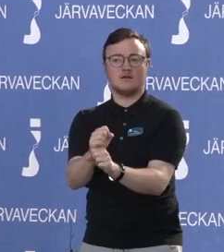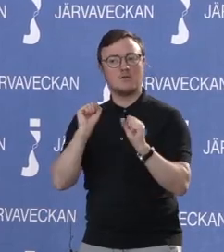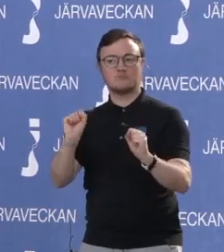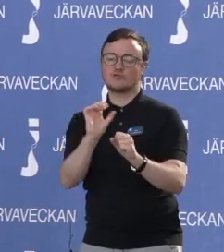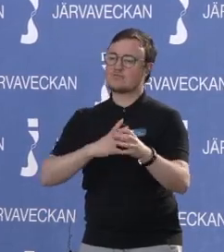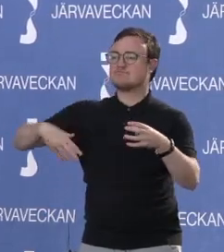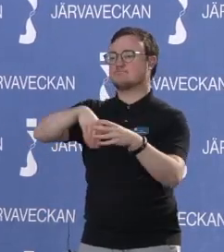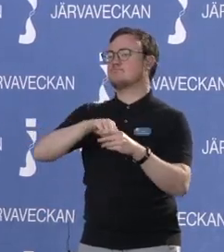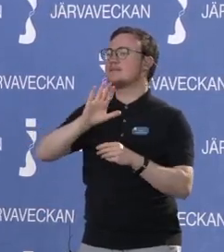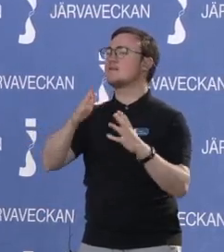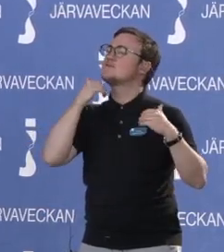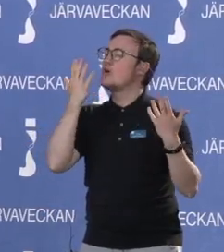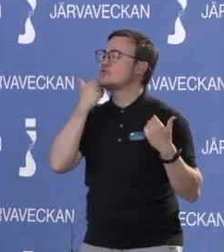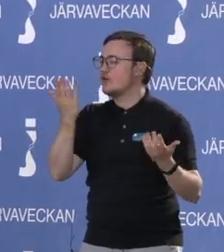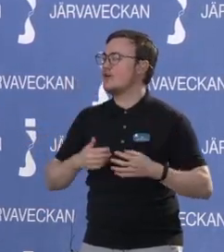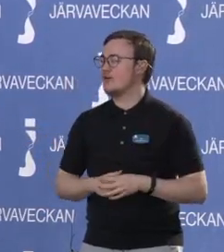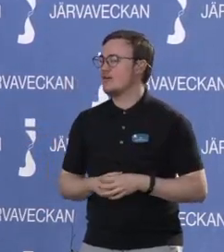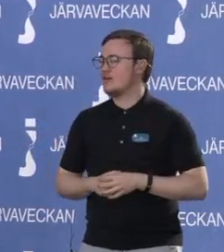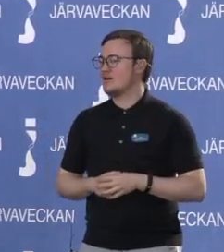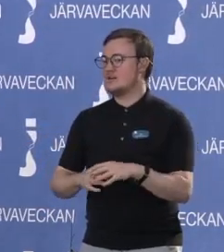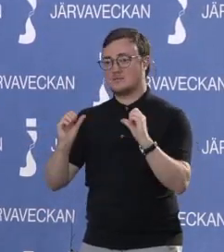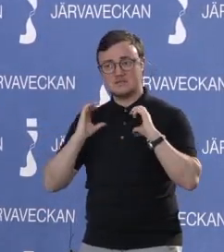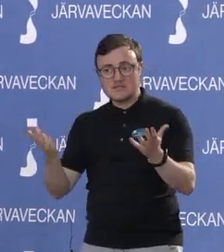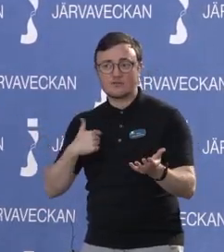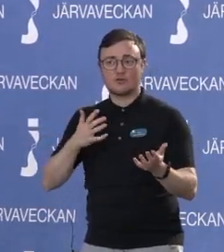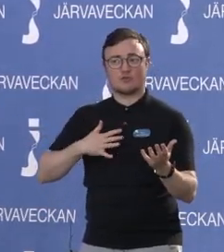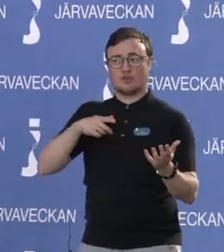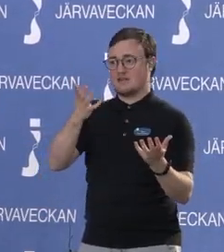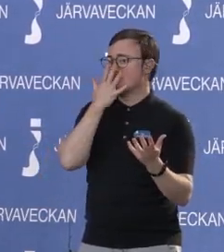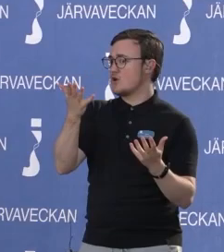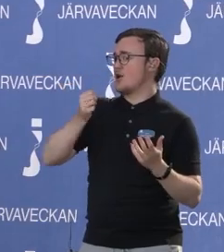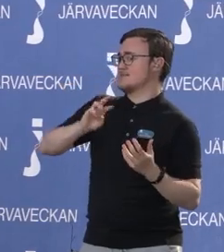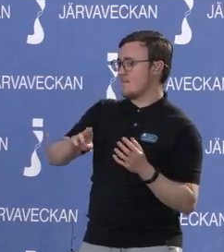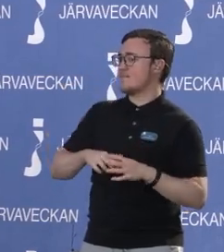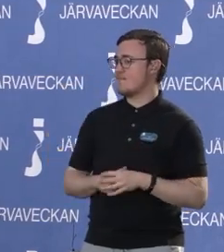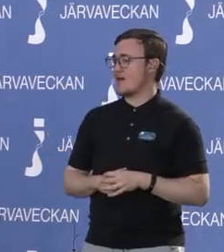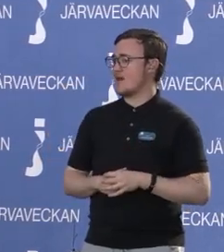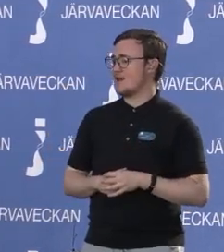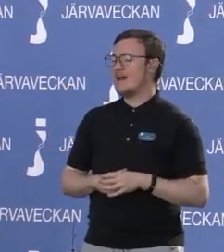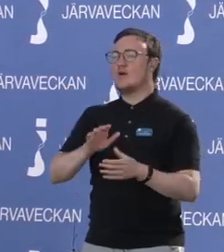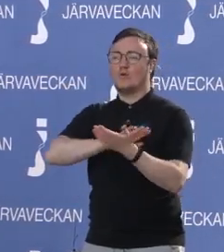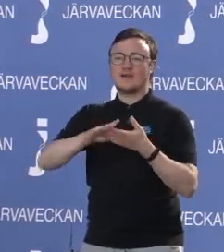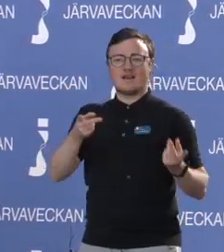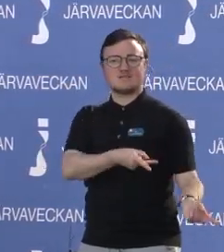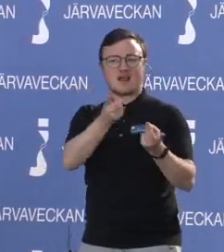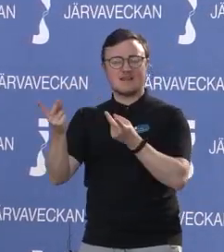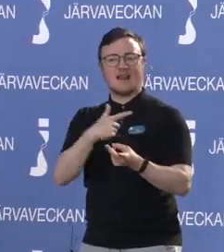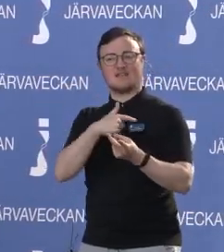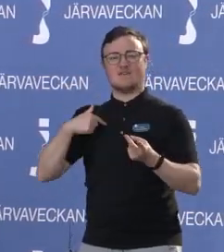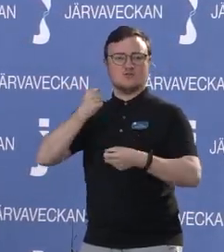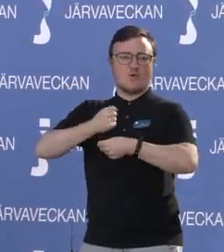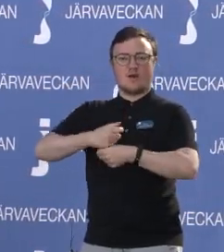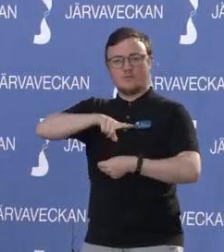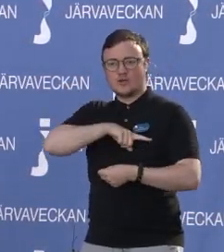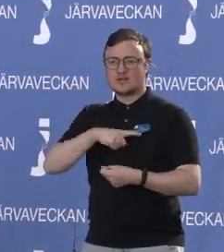del av vardagen. Så det är klart, det tycker jag är ett bra exempel. Och sen ska man säga generellt så jobbar vi ganska mycket med att